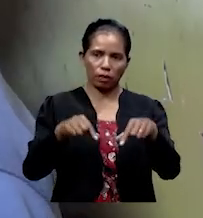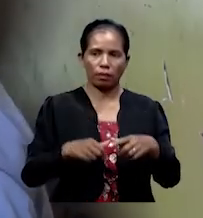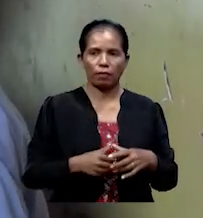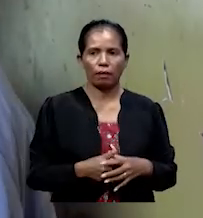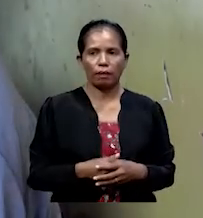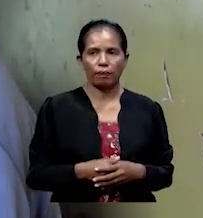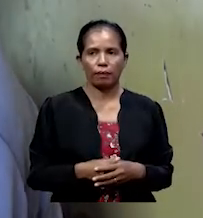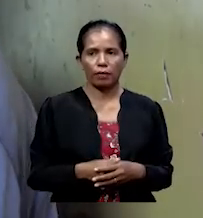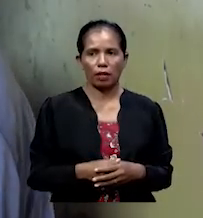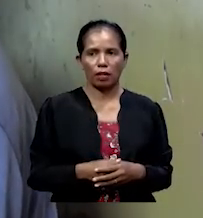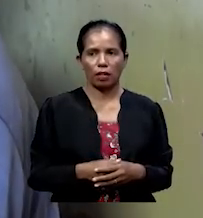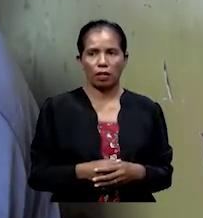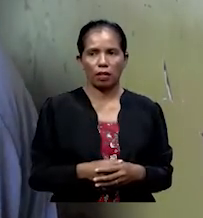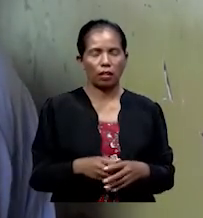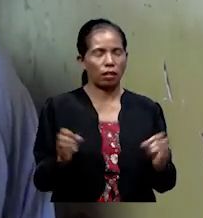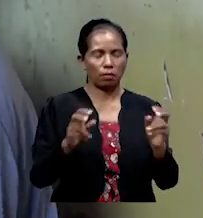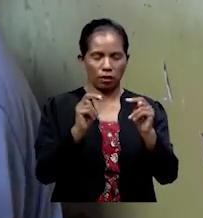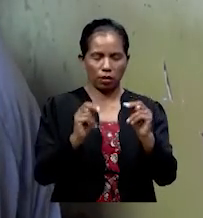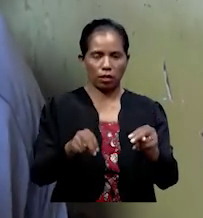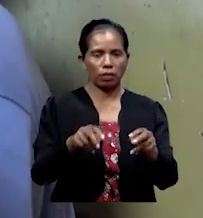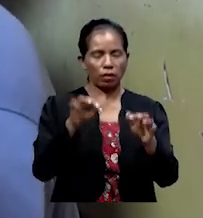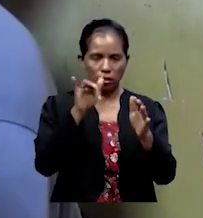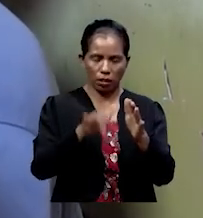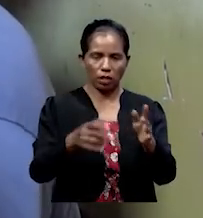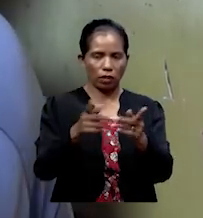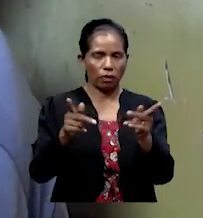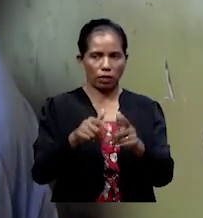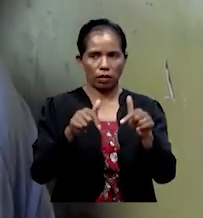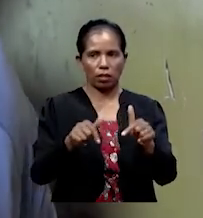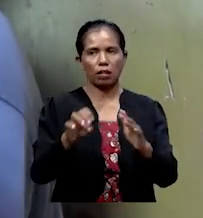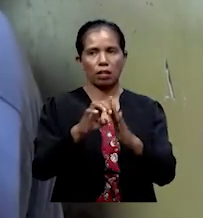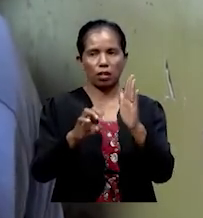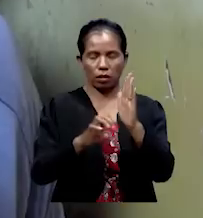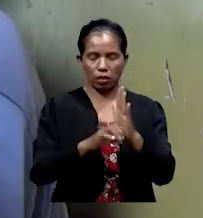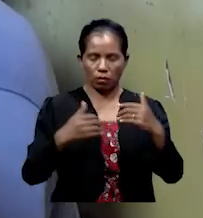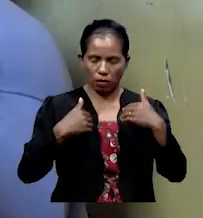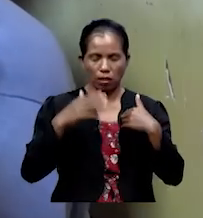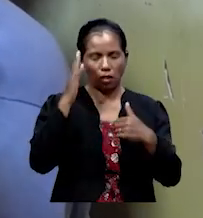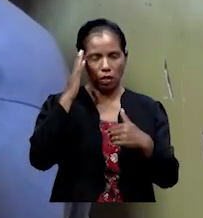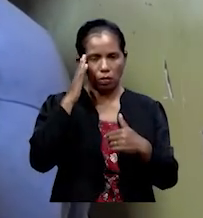Dan lama resi atau hele fatinya sana sian si staru ihanu yang rumah tarik